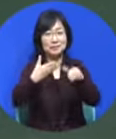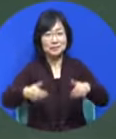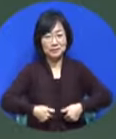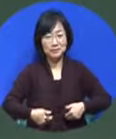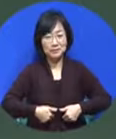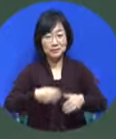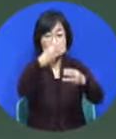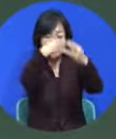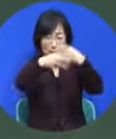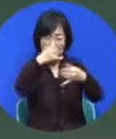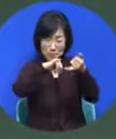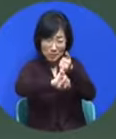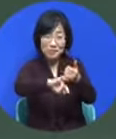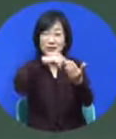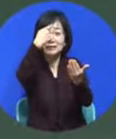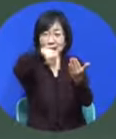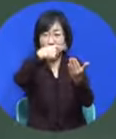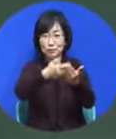지금부터